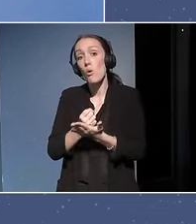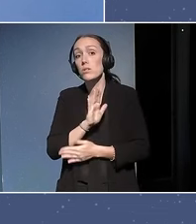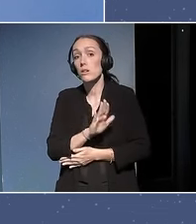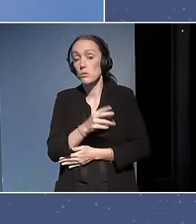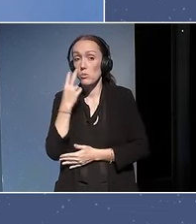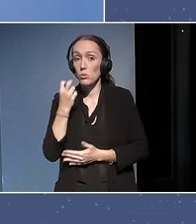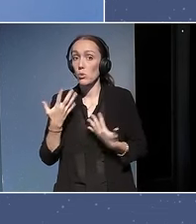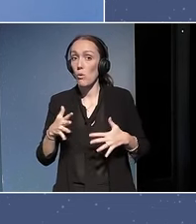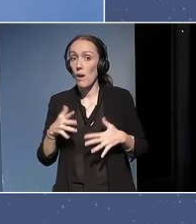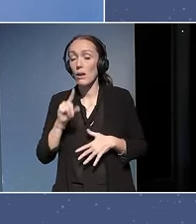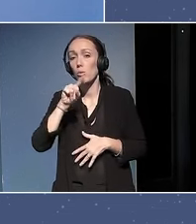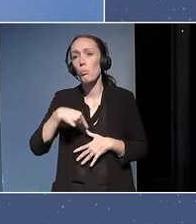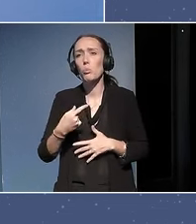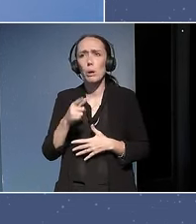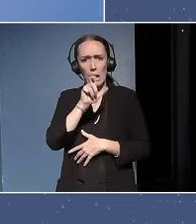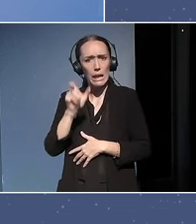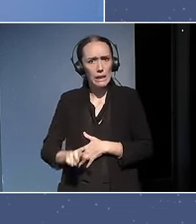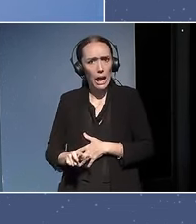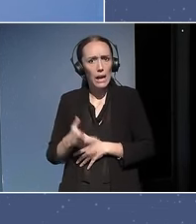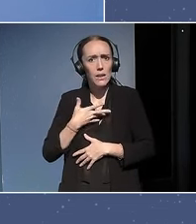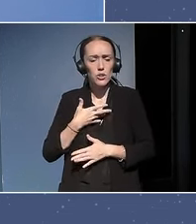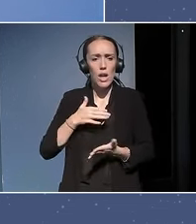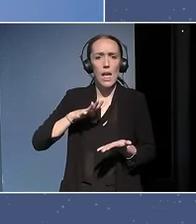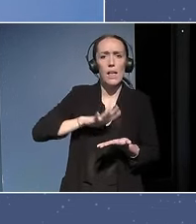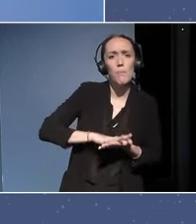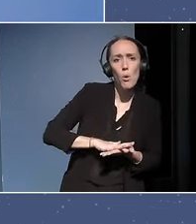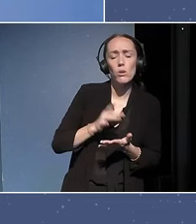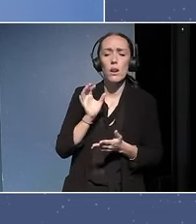sotto forma di Orme che sotto forma di scheletri